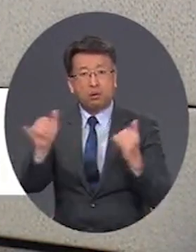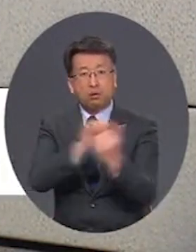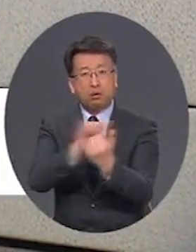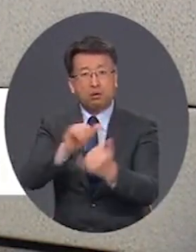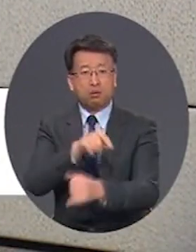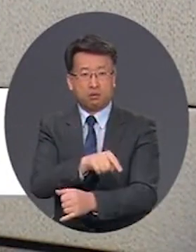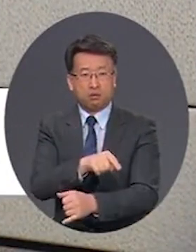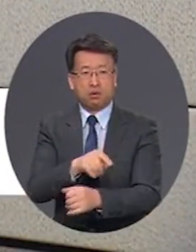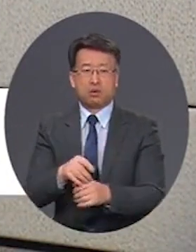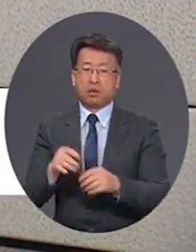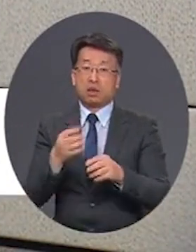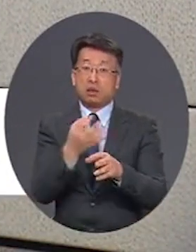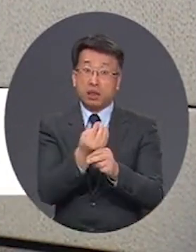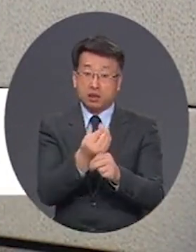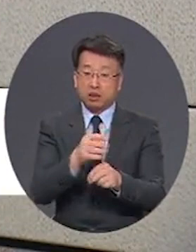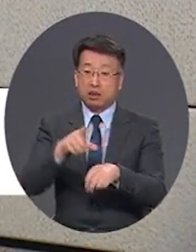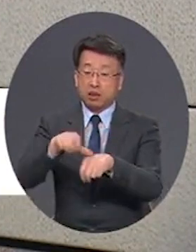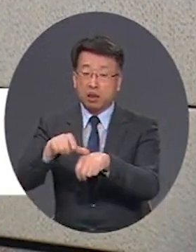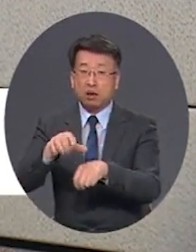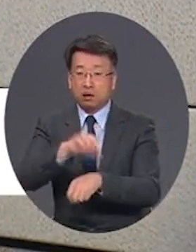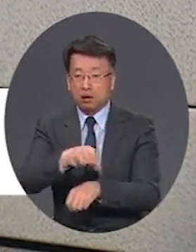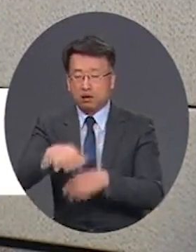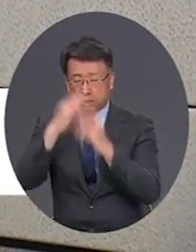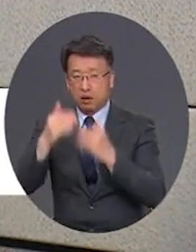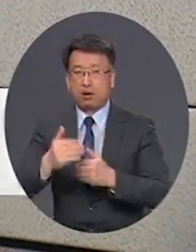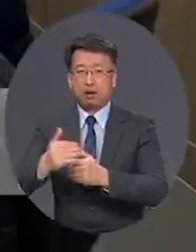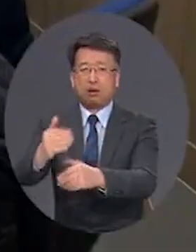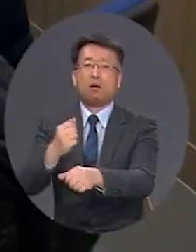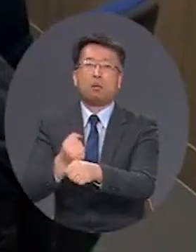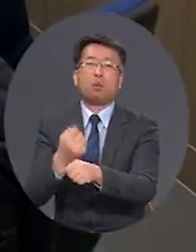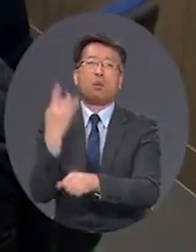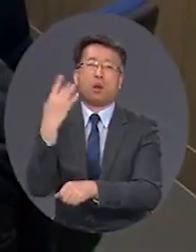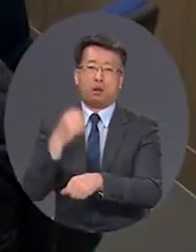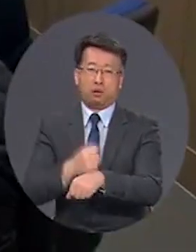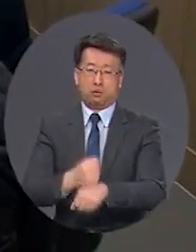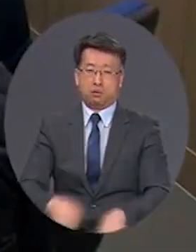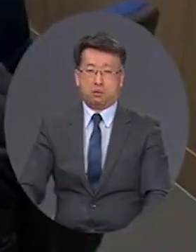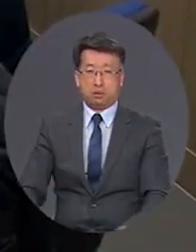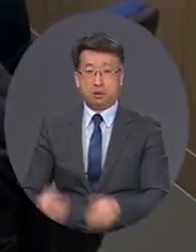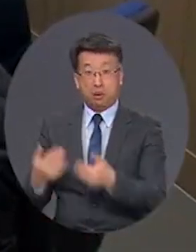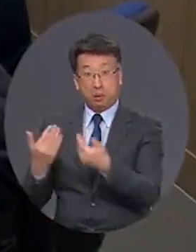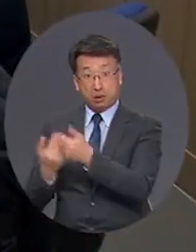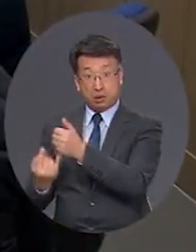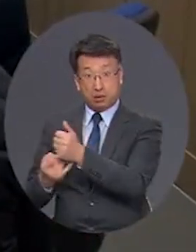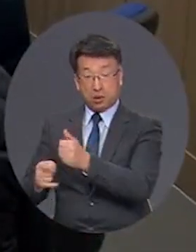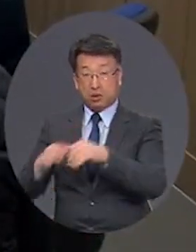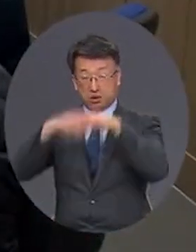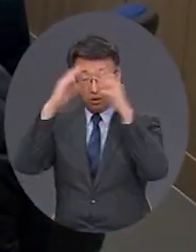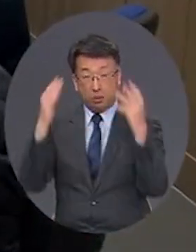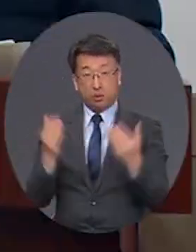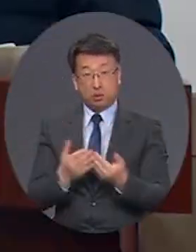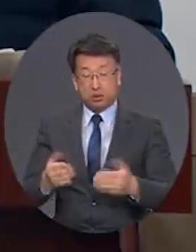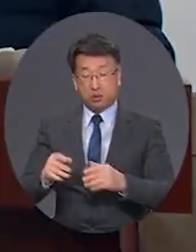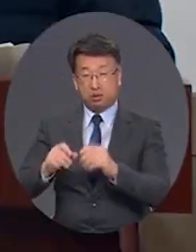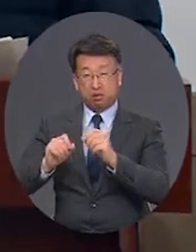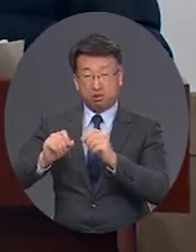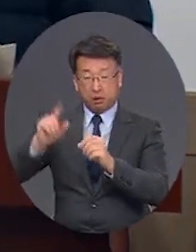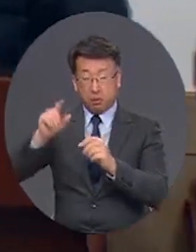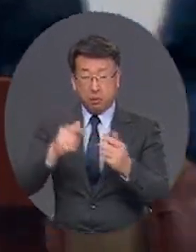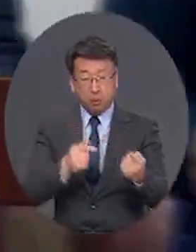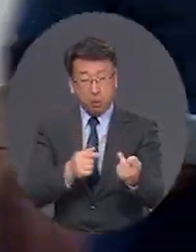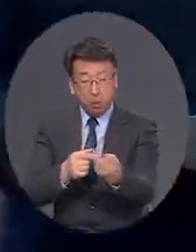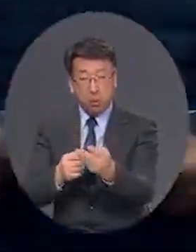해갖고 일시하고 장소를 잡아가지고 오늘 진행을 합니다. 반대 투쟁위는 사업 전반에 걸쳐 다수의 위법